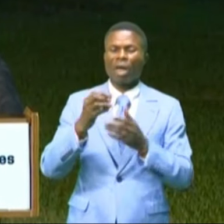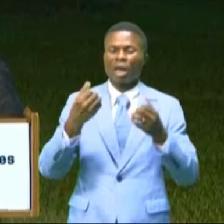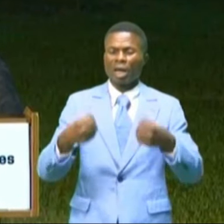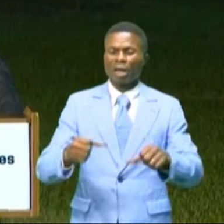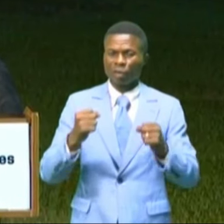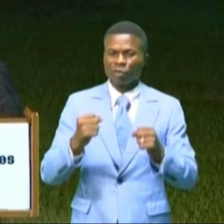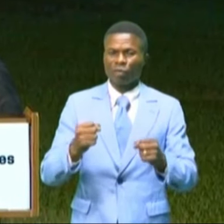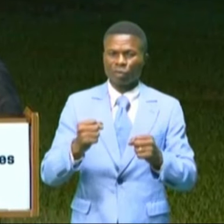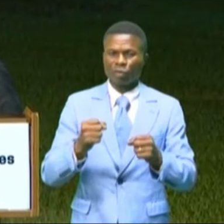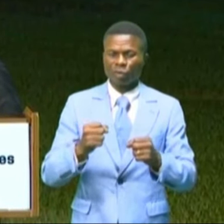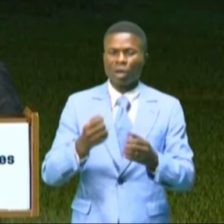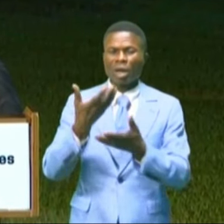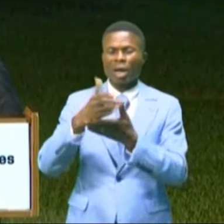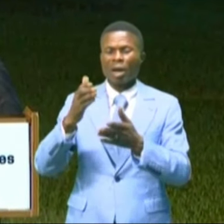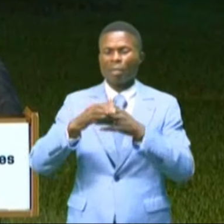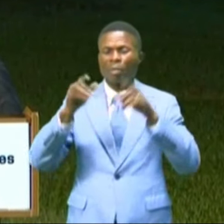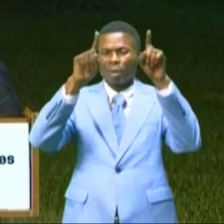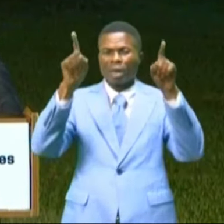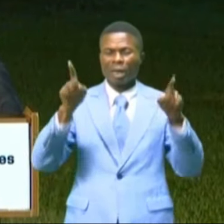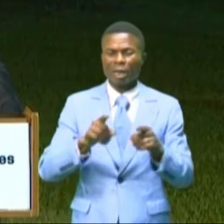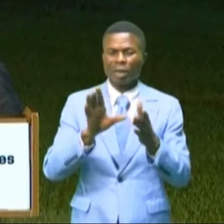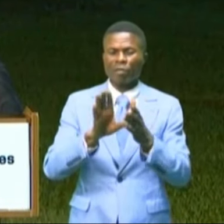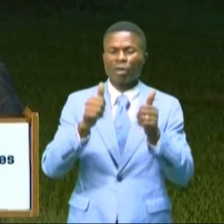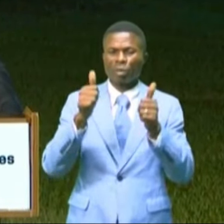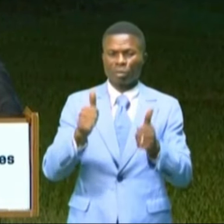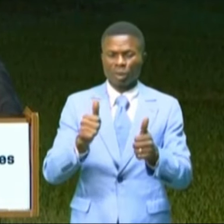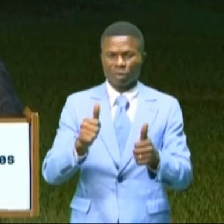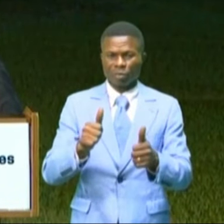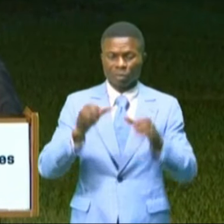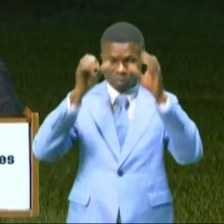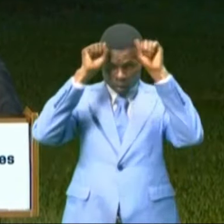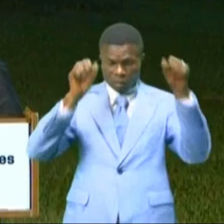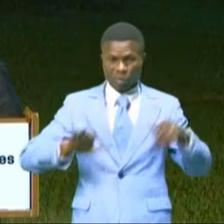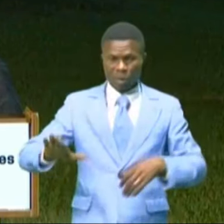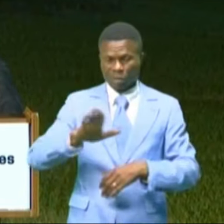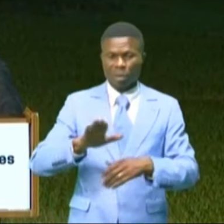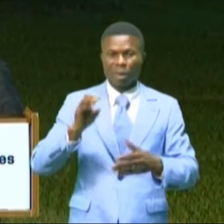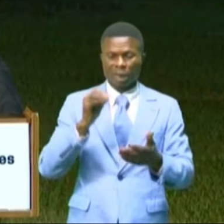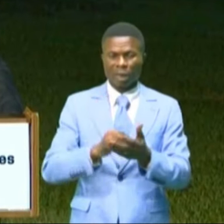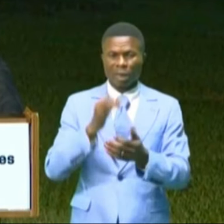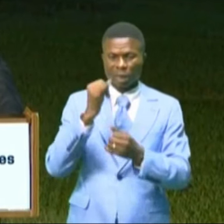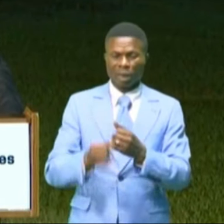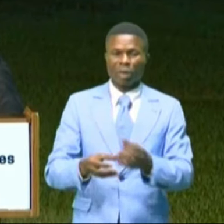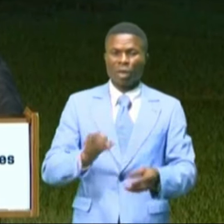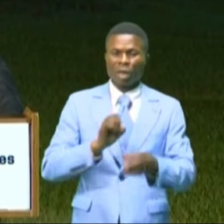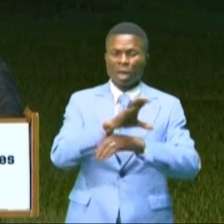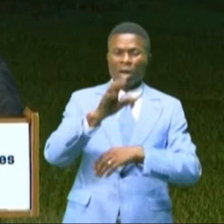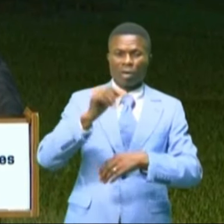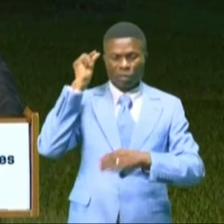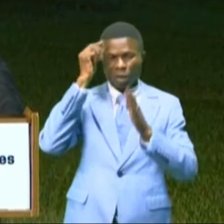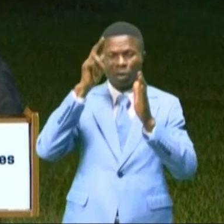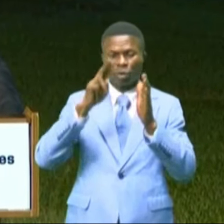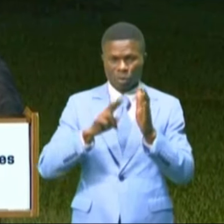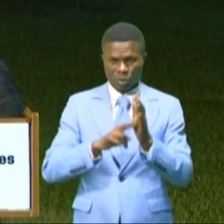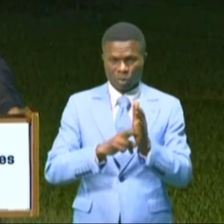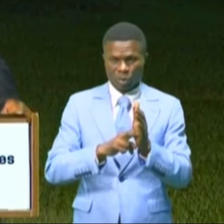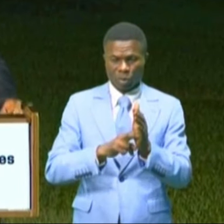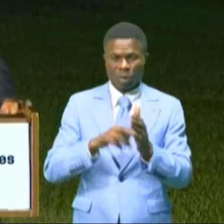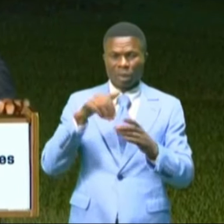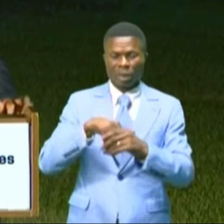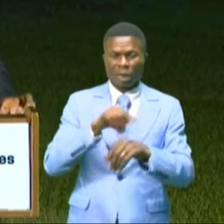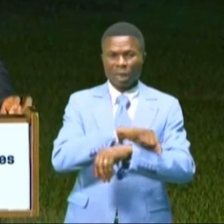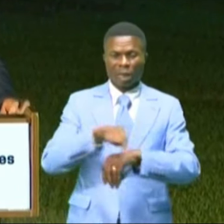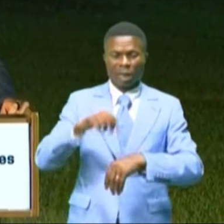c'est notre bien commun. Enfin, le président de la République a chargé le gouvernement, à travers le ministre de